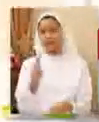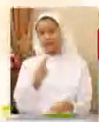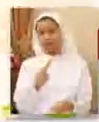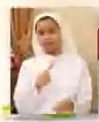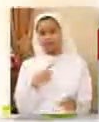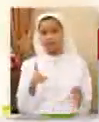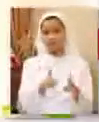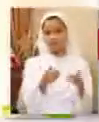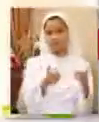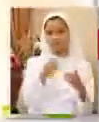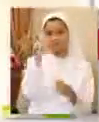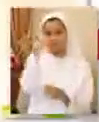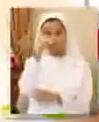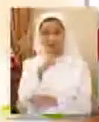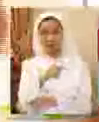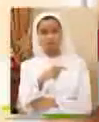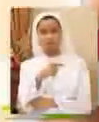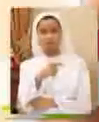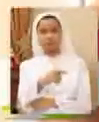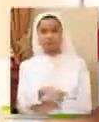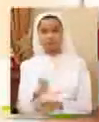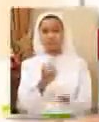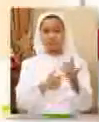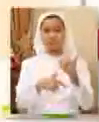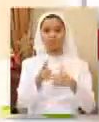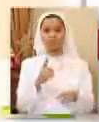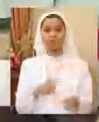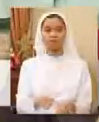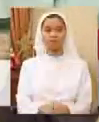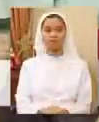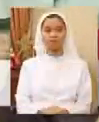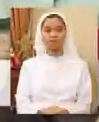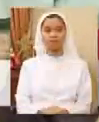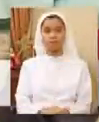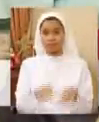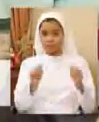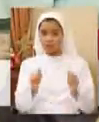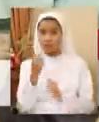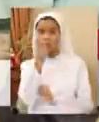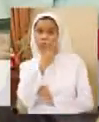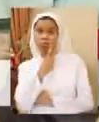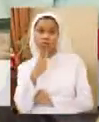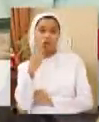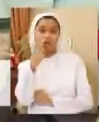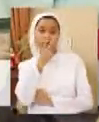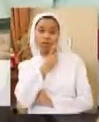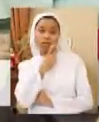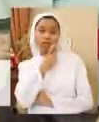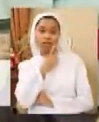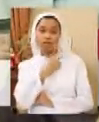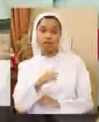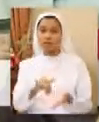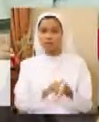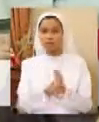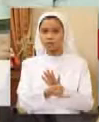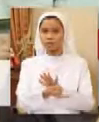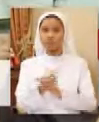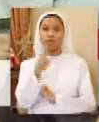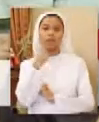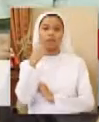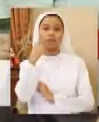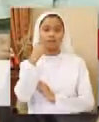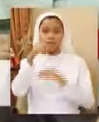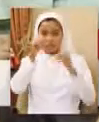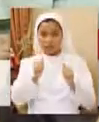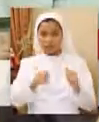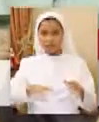Meron din po. Oh, pero di ba lip reading? Lip reading po yung mga, ano po, yung kaya pang matuto